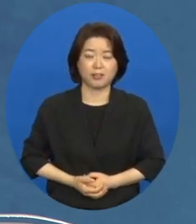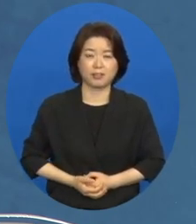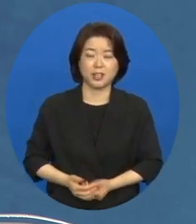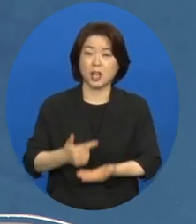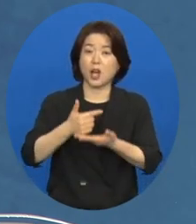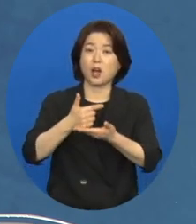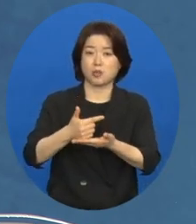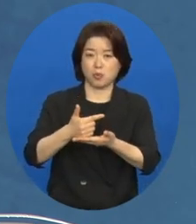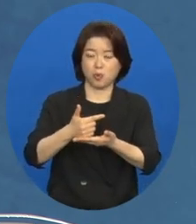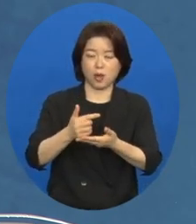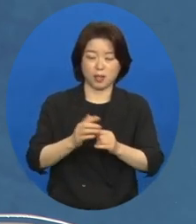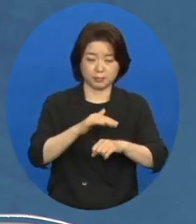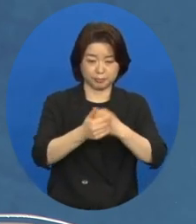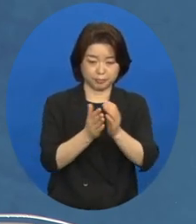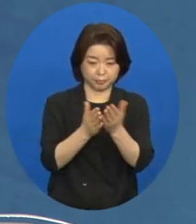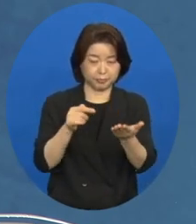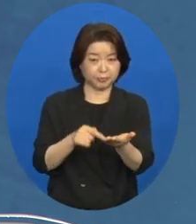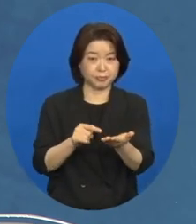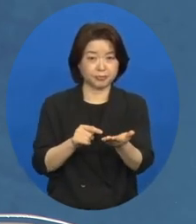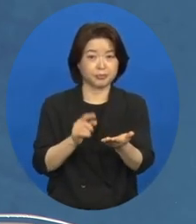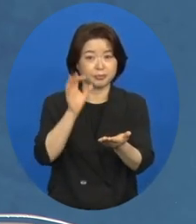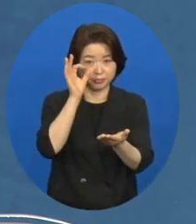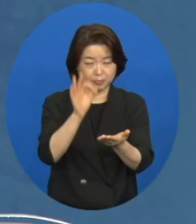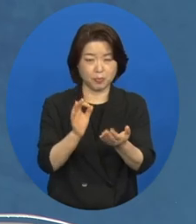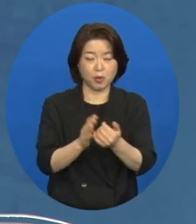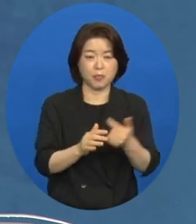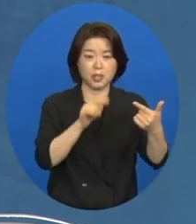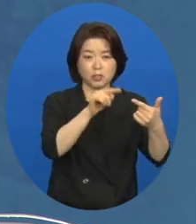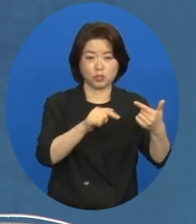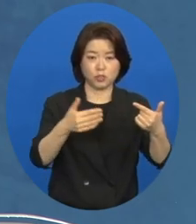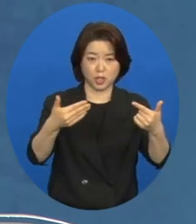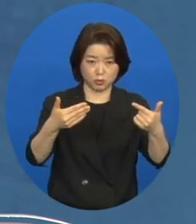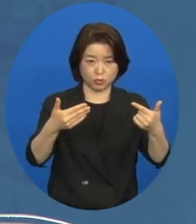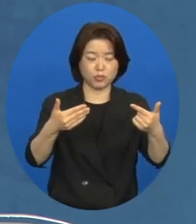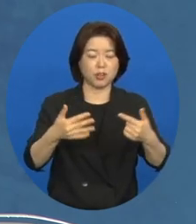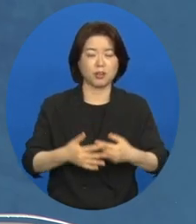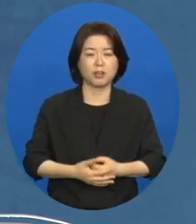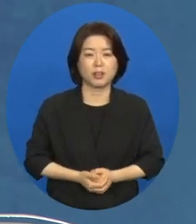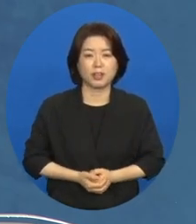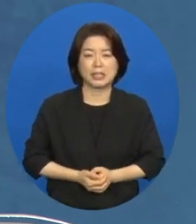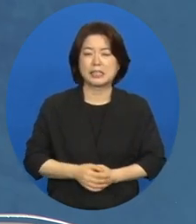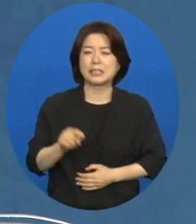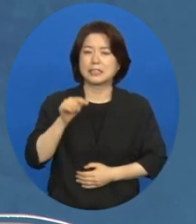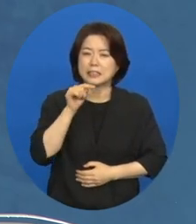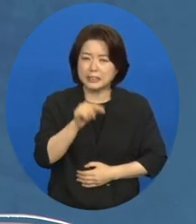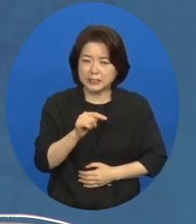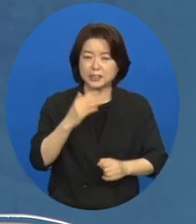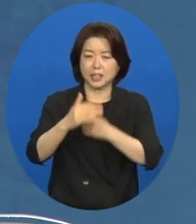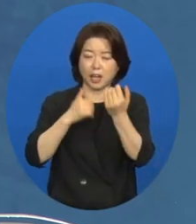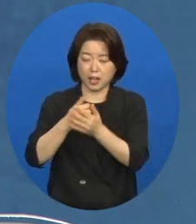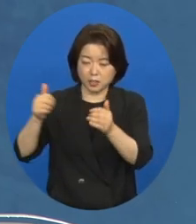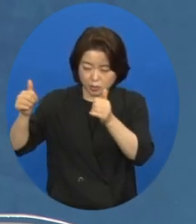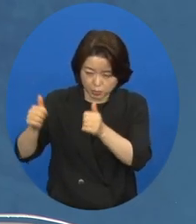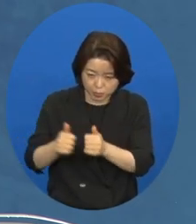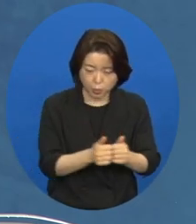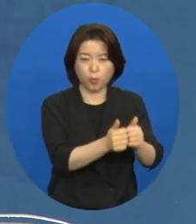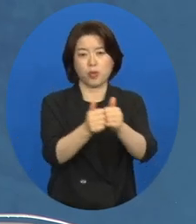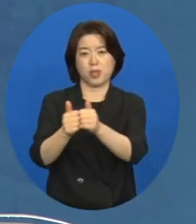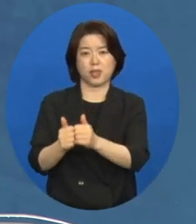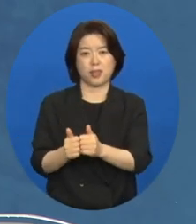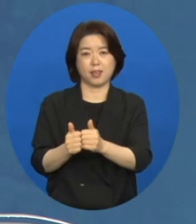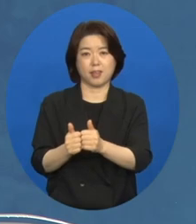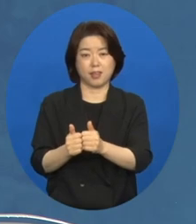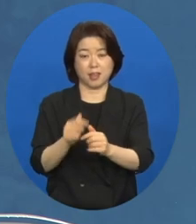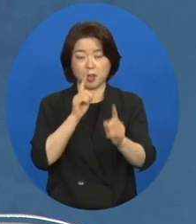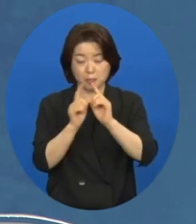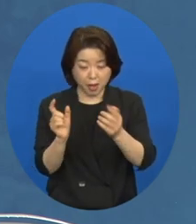노아를 성경에서 설명하기를 6장 9절 창세기에 그는 하나님과 동행하였으며